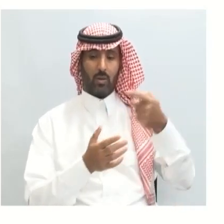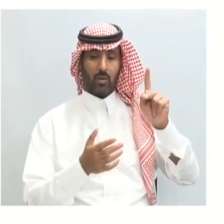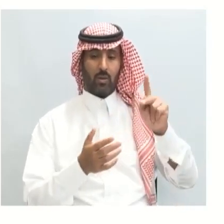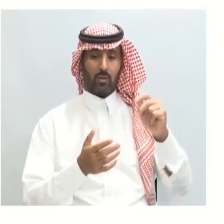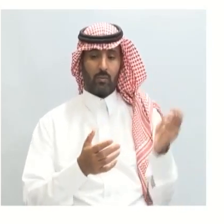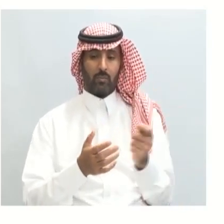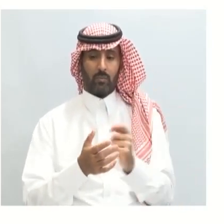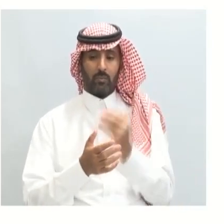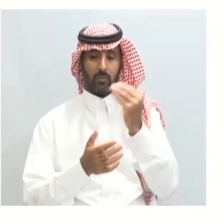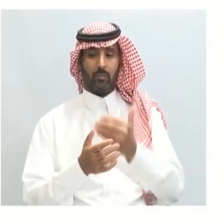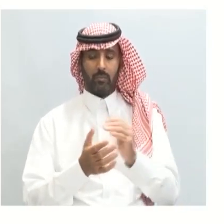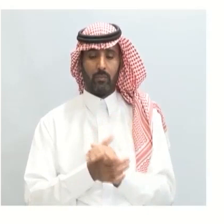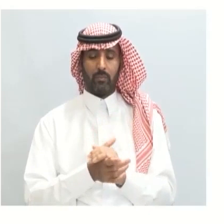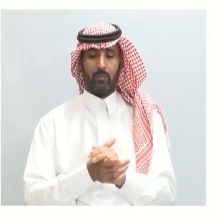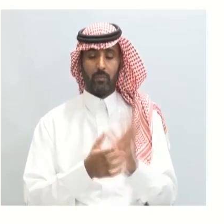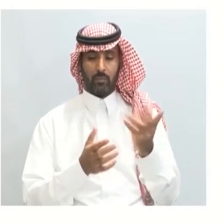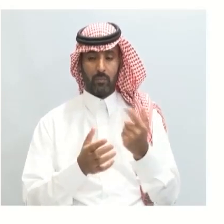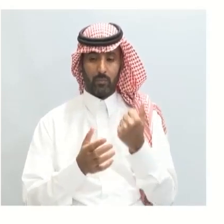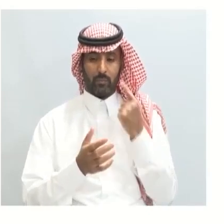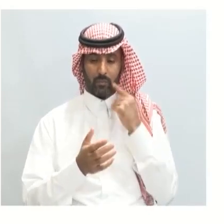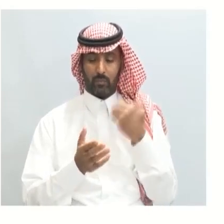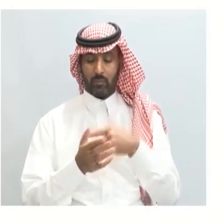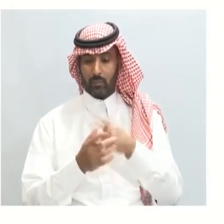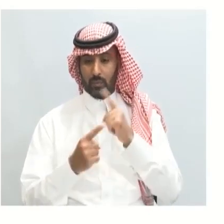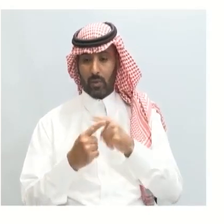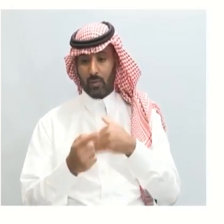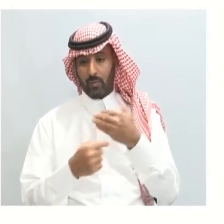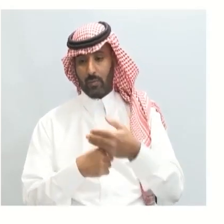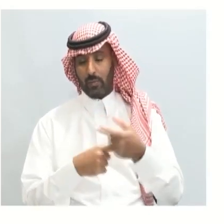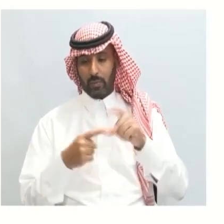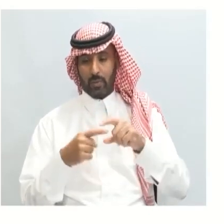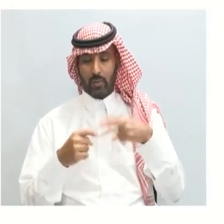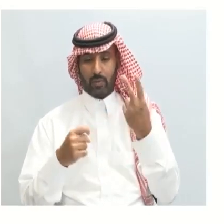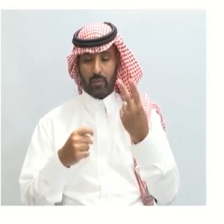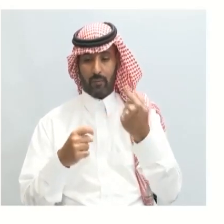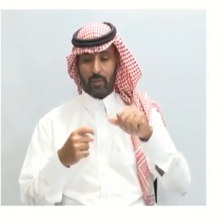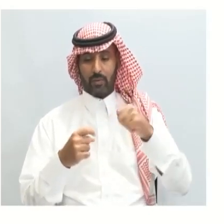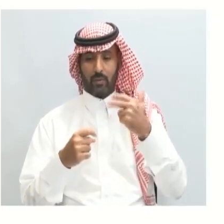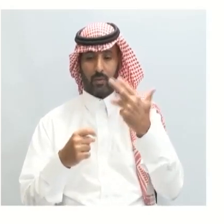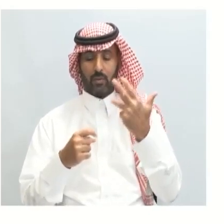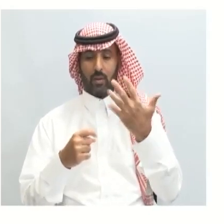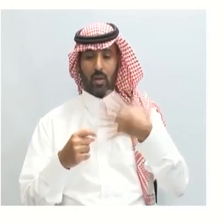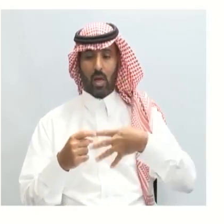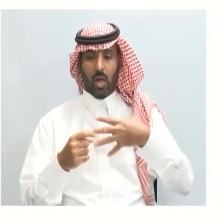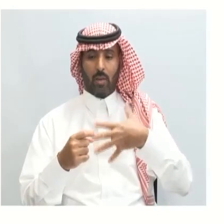بالحساب الصحيح سيعطيني بعد الضرب والقسمه 2.58